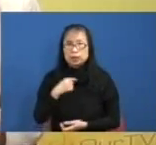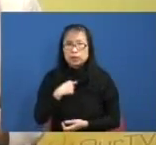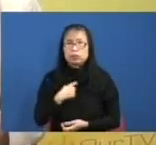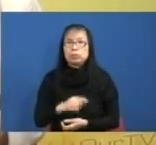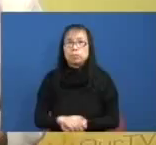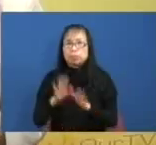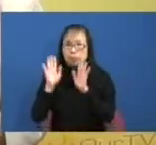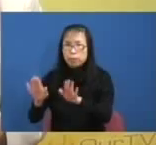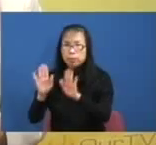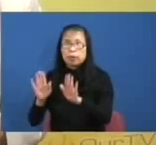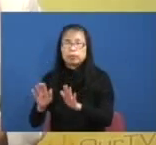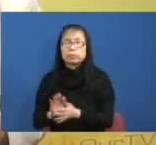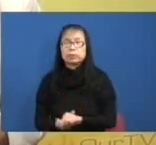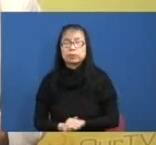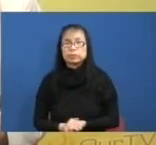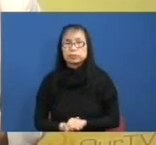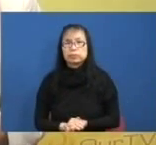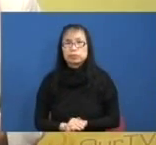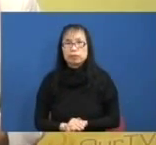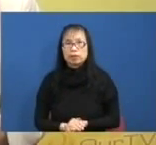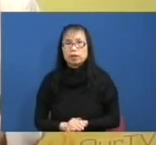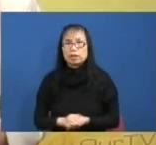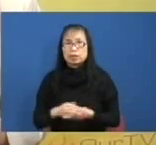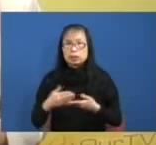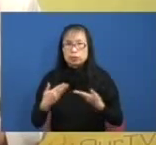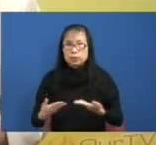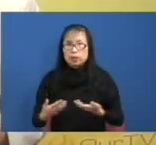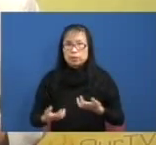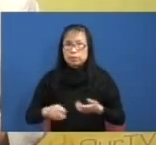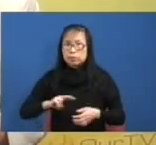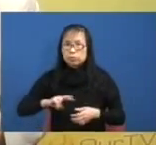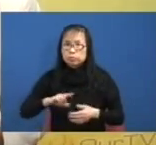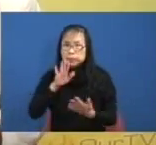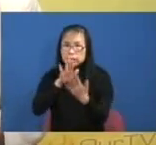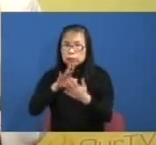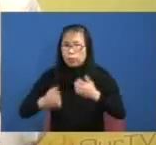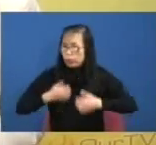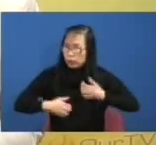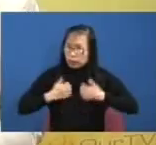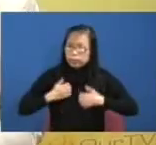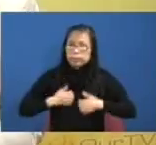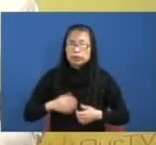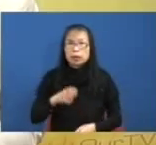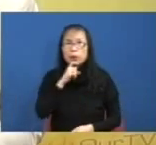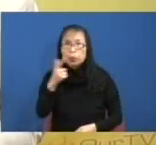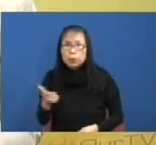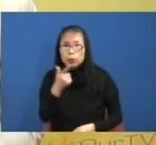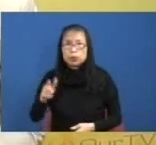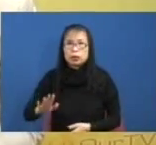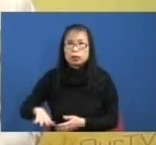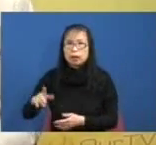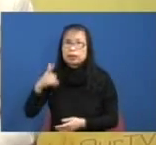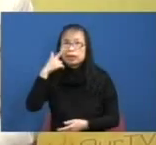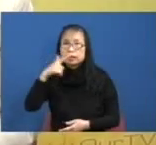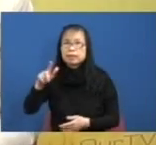即係幫而家即係有啲即係非常要應急嘅問題，因為好多啲小朋友或者新移